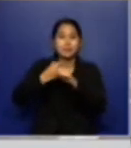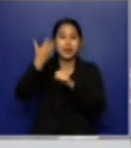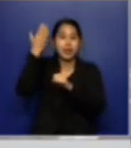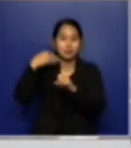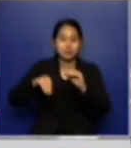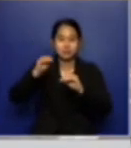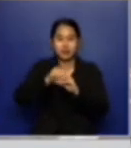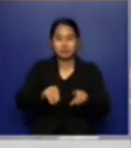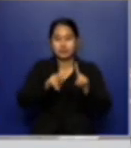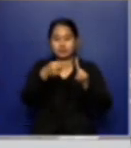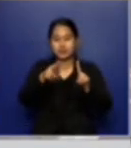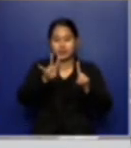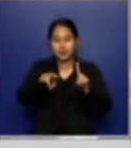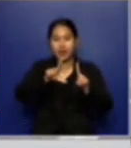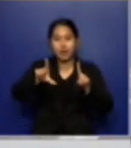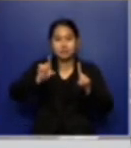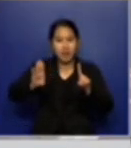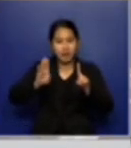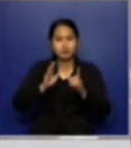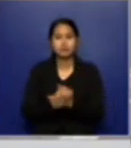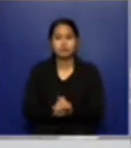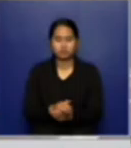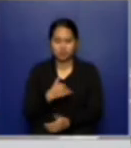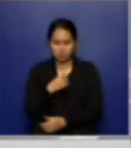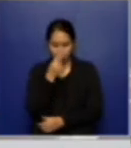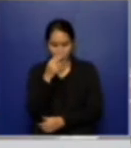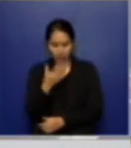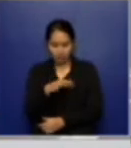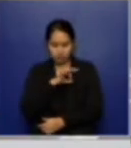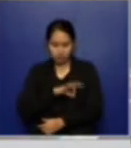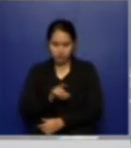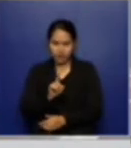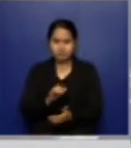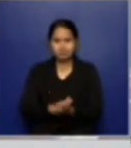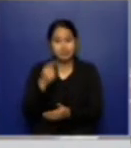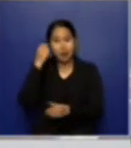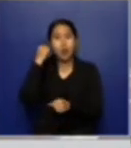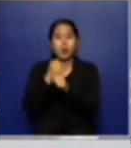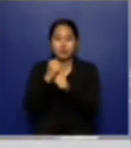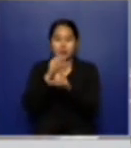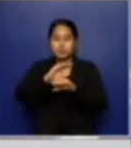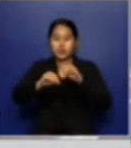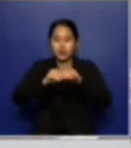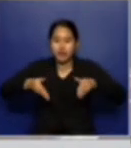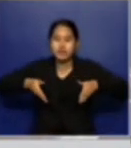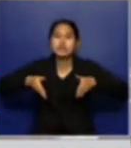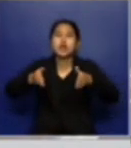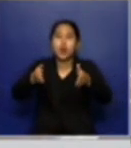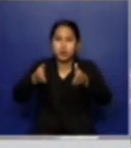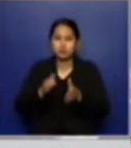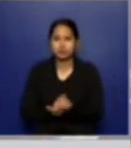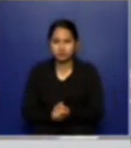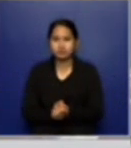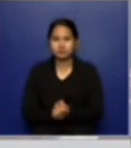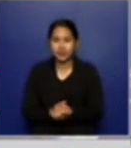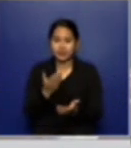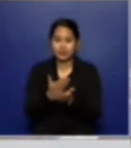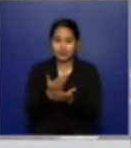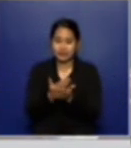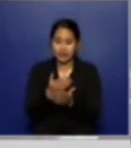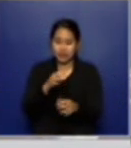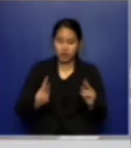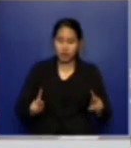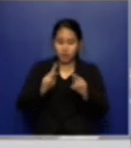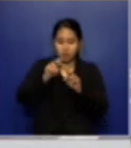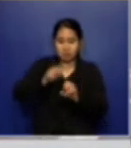ล้านบาทมองแล้วก็คาดว่าน่าจะนำไปทำถนนค่ะงบประมาณของกระทรวงมหาดไทยสูงขึ้น 13,000